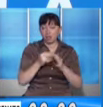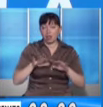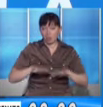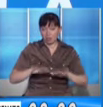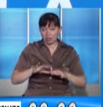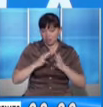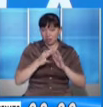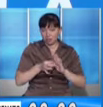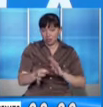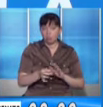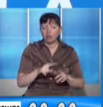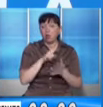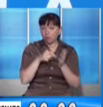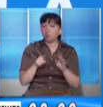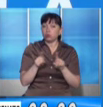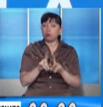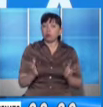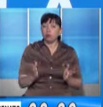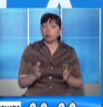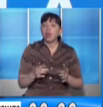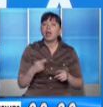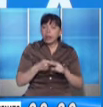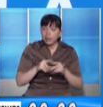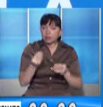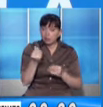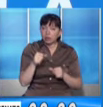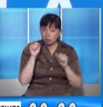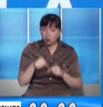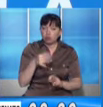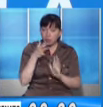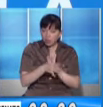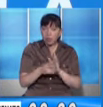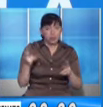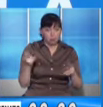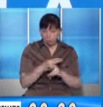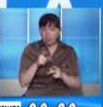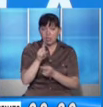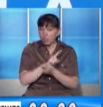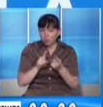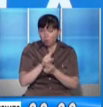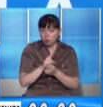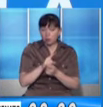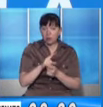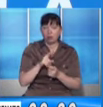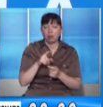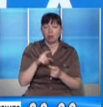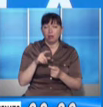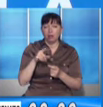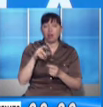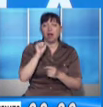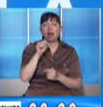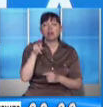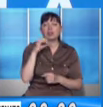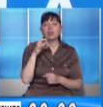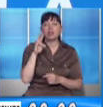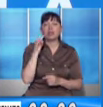Întrebarea mea este în felul următor. Spuneți-ne, vă rog, acești bani vor merge fără reforma administrativ-teritorială sau este necesară